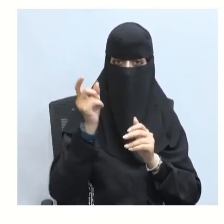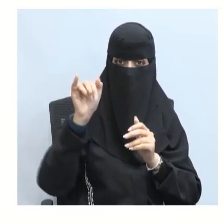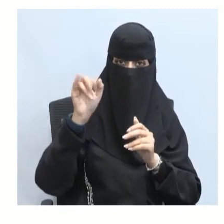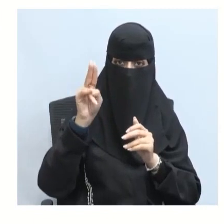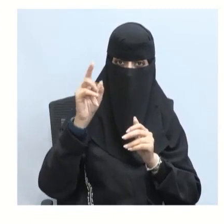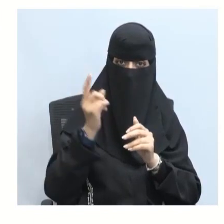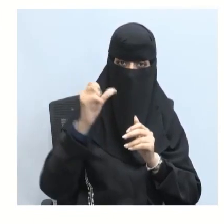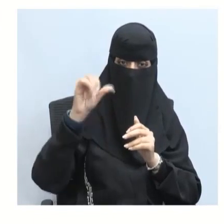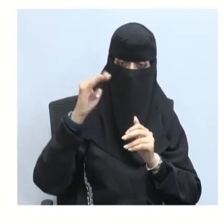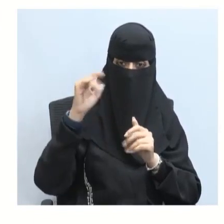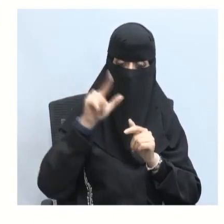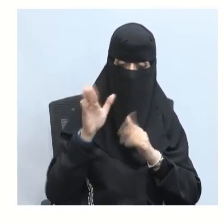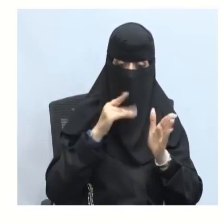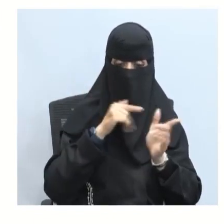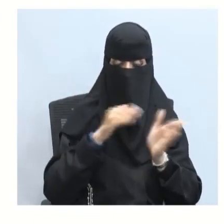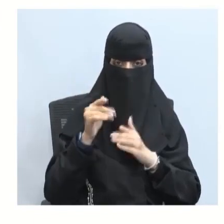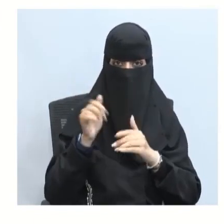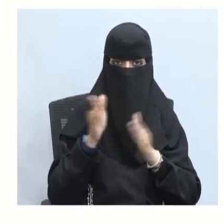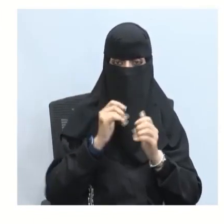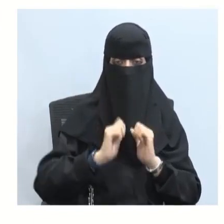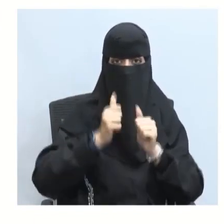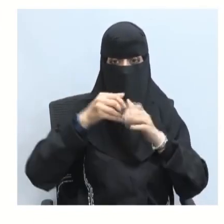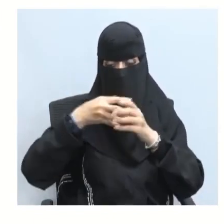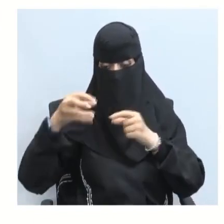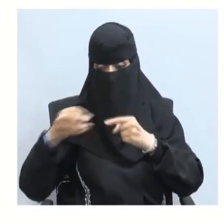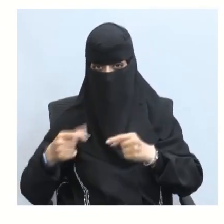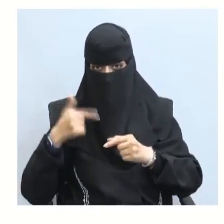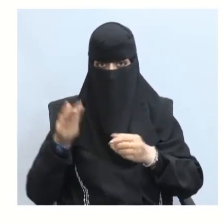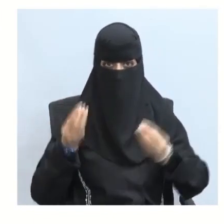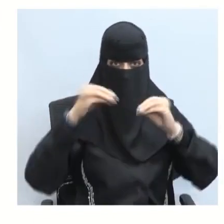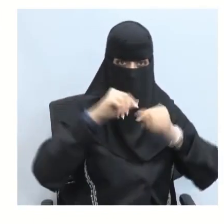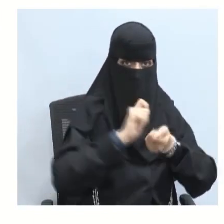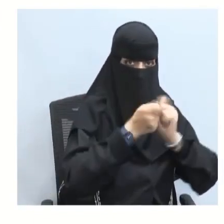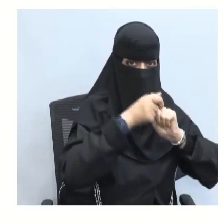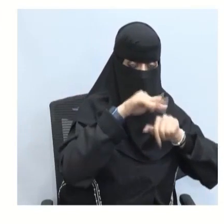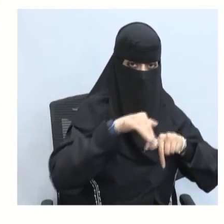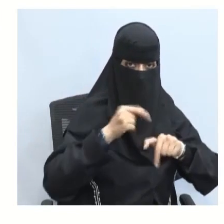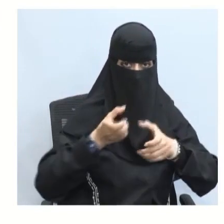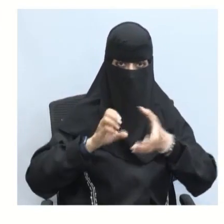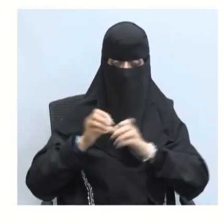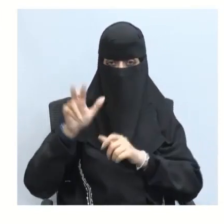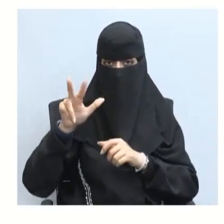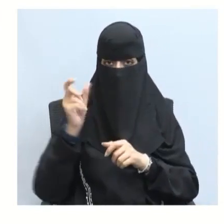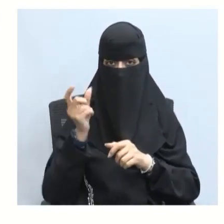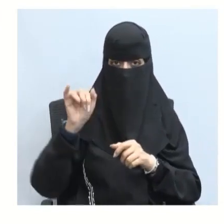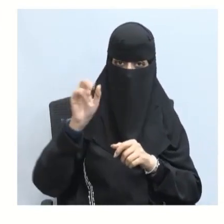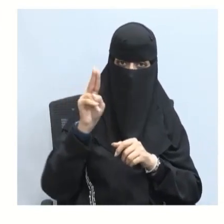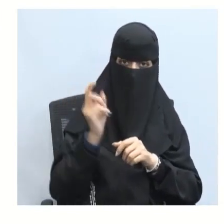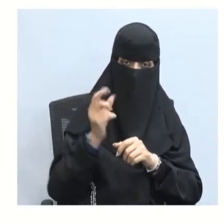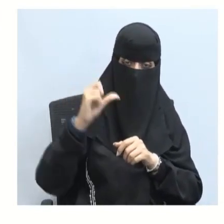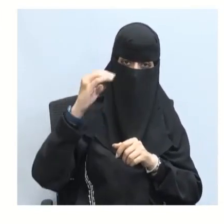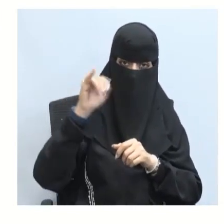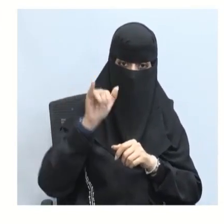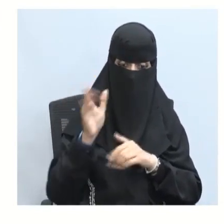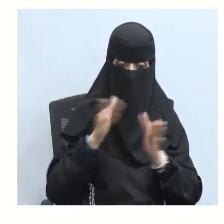المركب مثلا الميثيل قمت بنزع ذره هيدروجين ووضعت بدلا منها النيتروجين ايضا